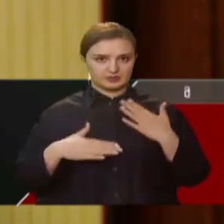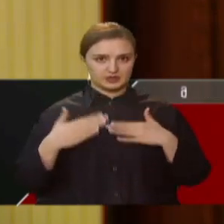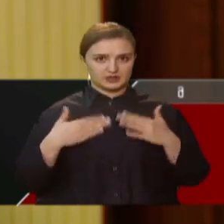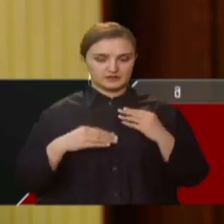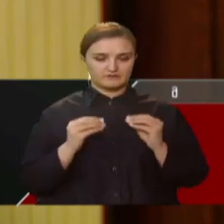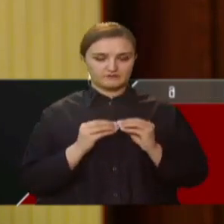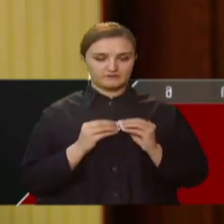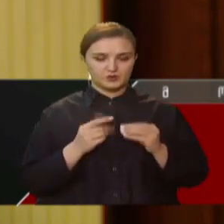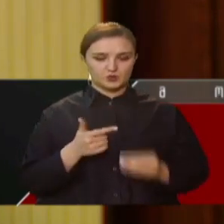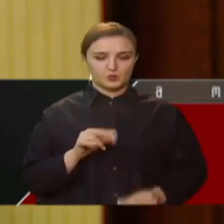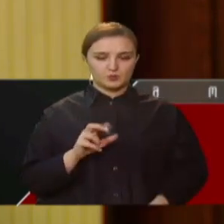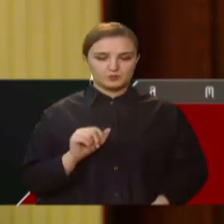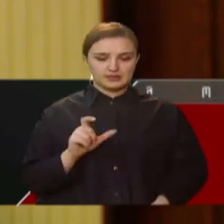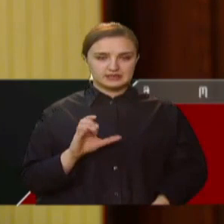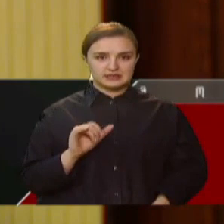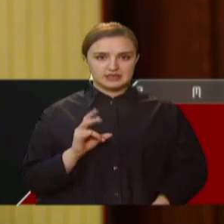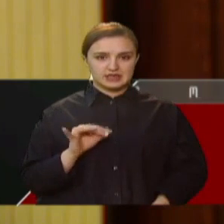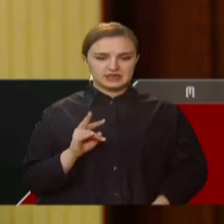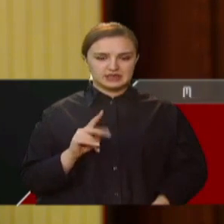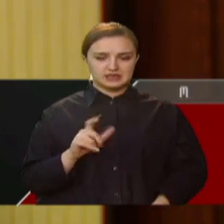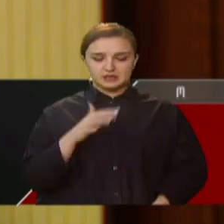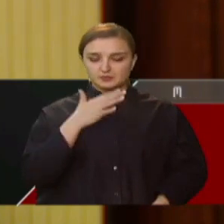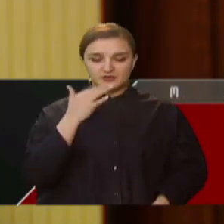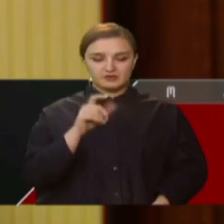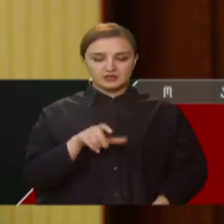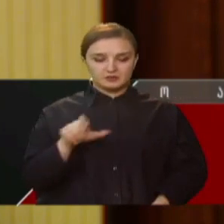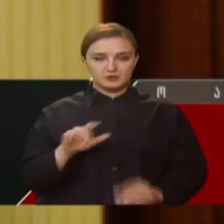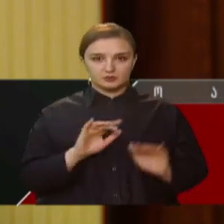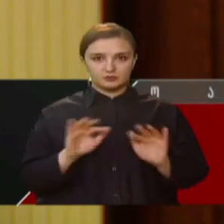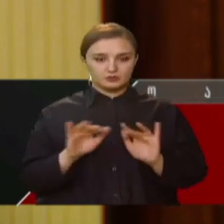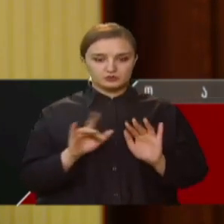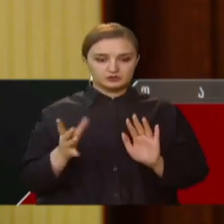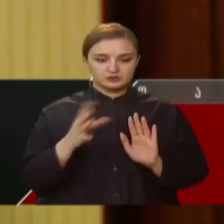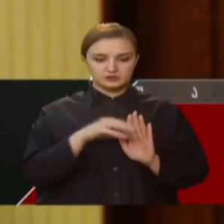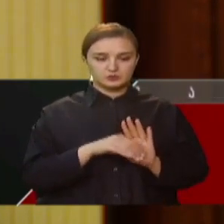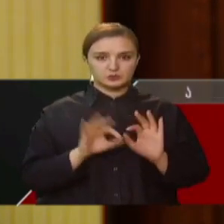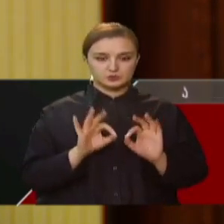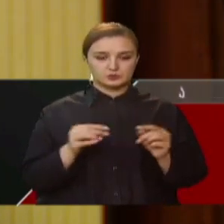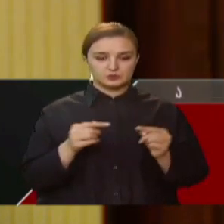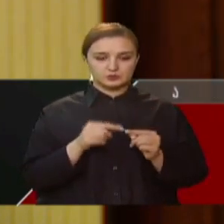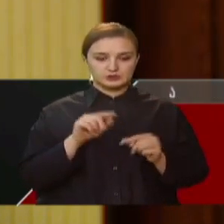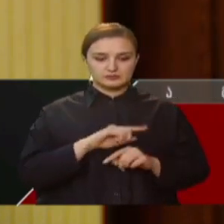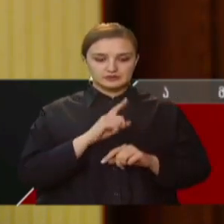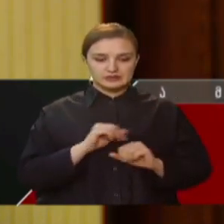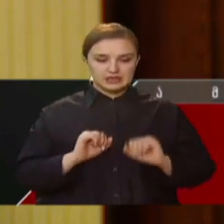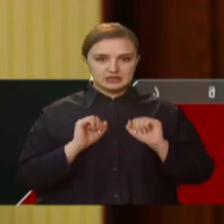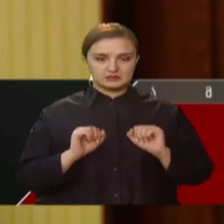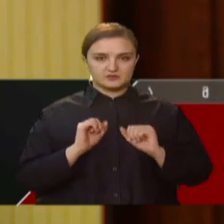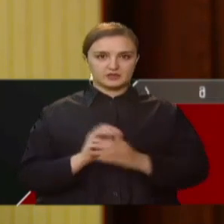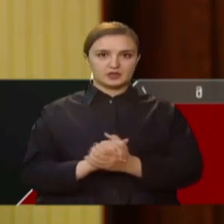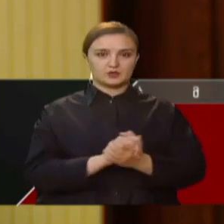Da, იგივე გუბასანიკიძეა თუ ბევრი ის ადამიანი, ვინც ამ პროცესს შემოუერთდა, Zustat im zali smovit, im zala